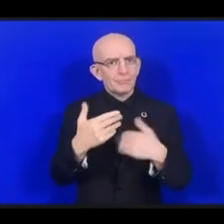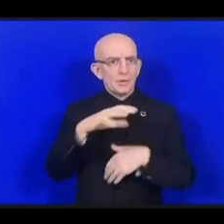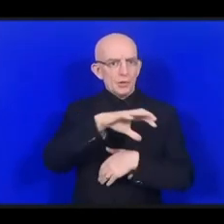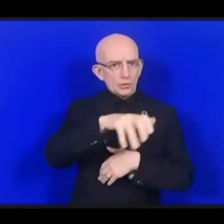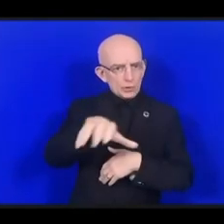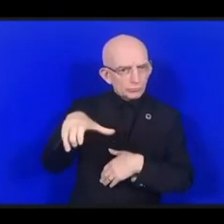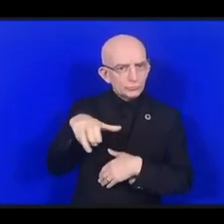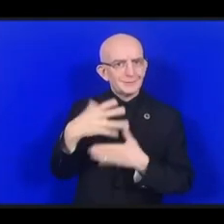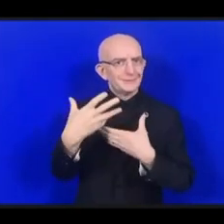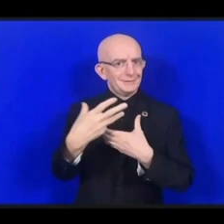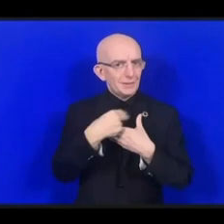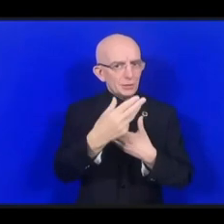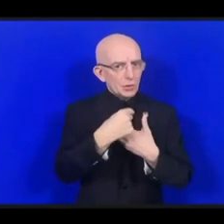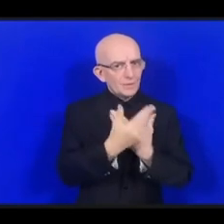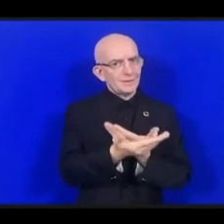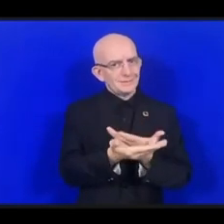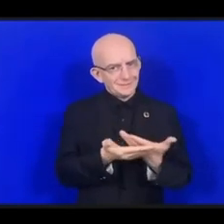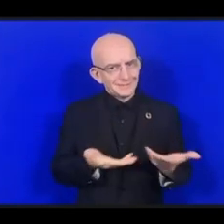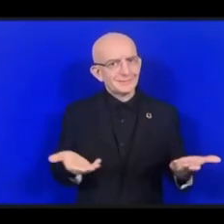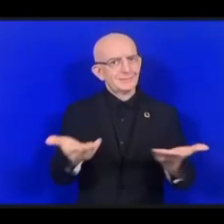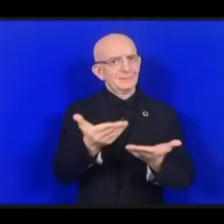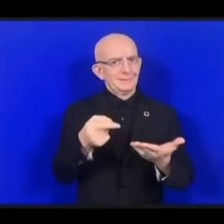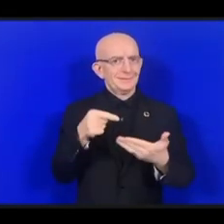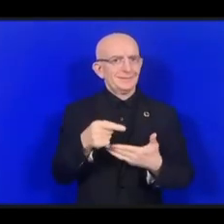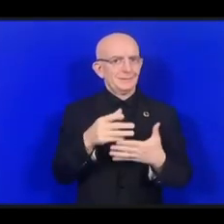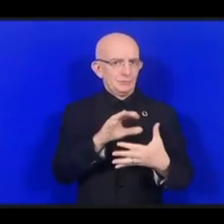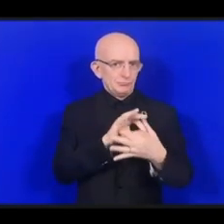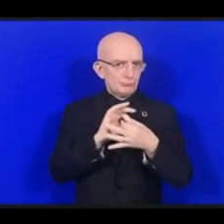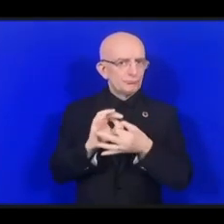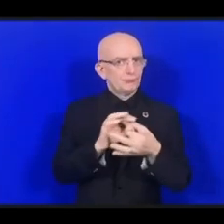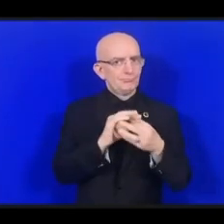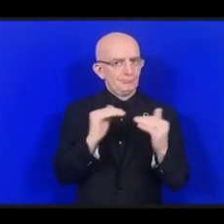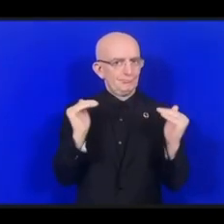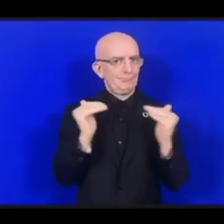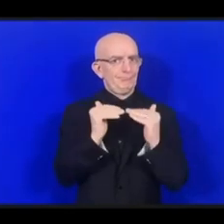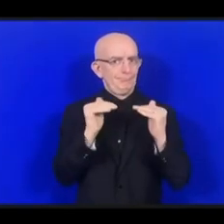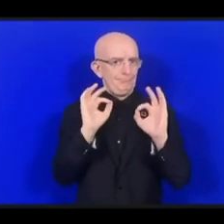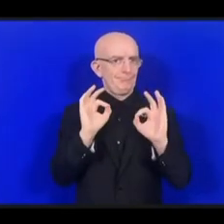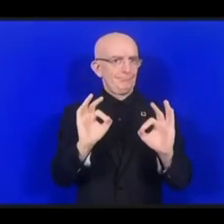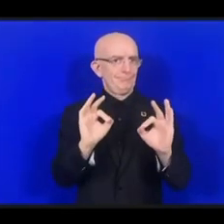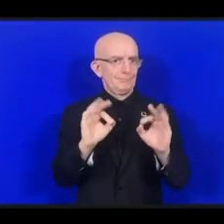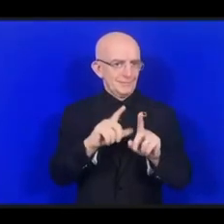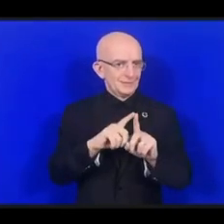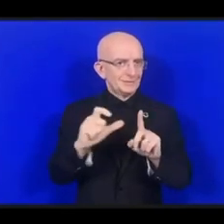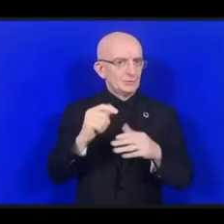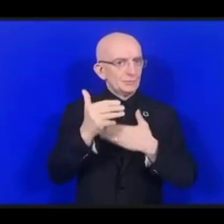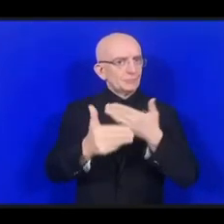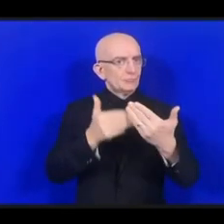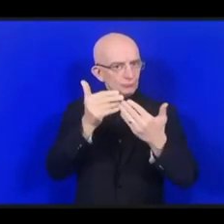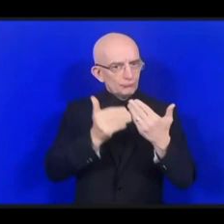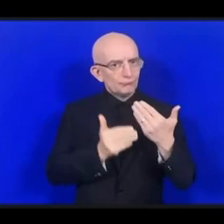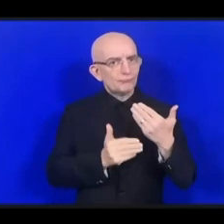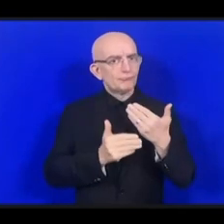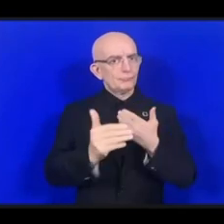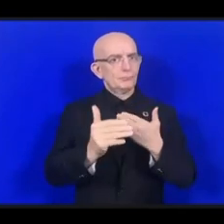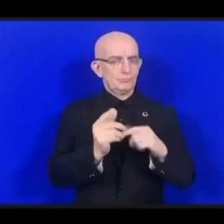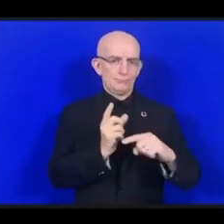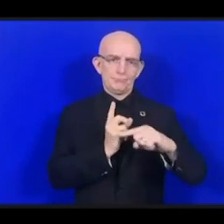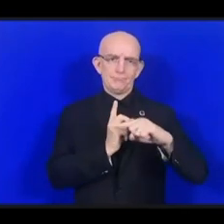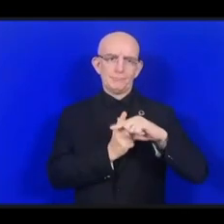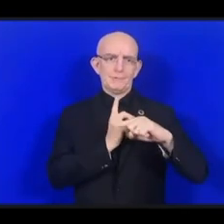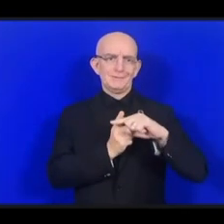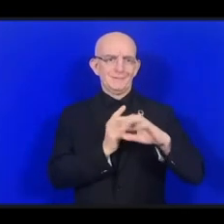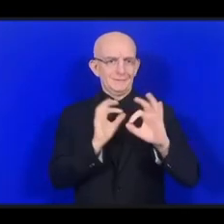prenantes à se doter et de des moyens d'un avenir numérique inclusif et équitable pour tous en optimisant les